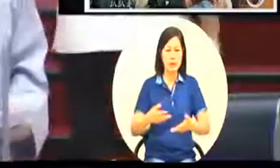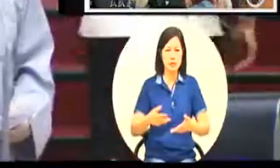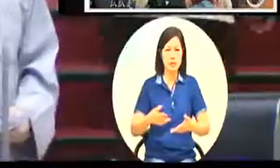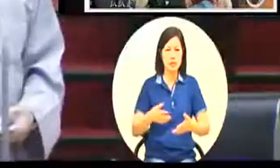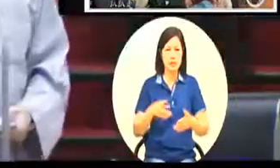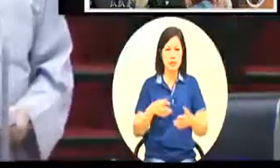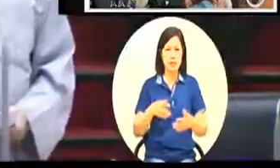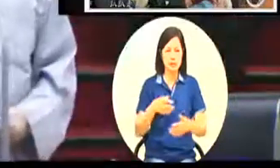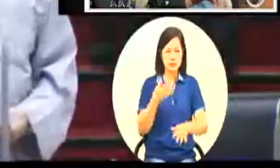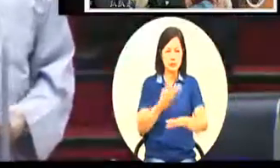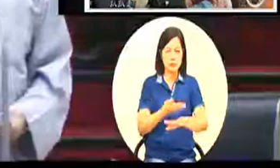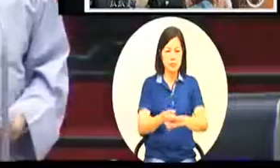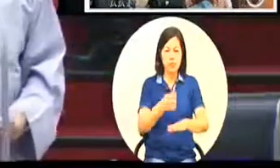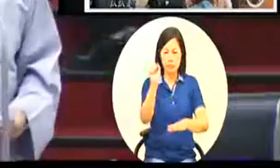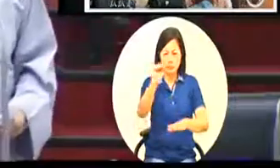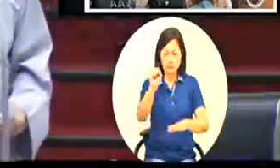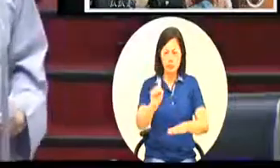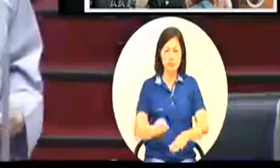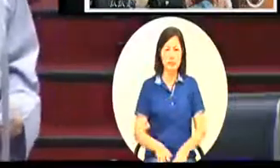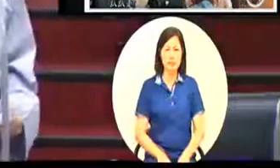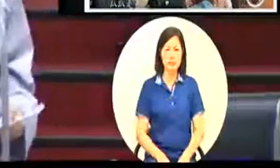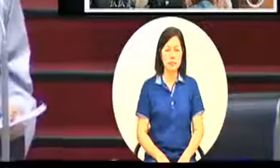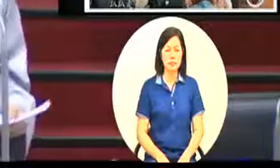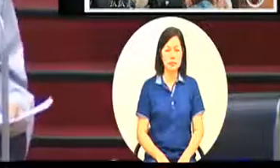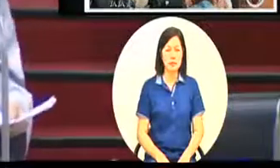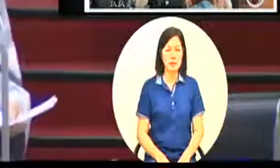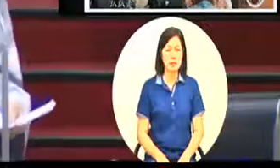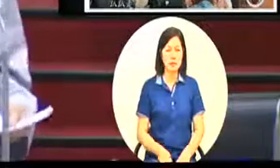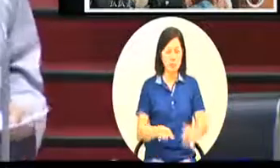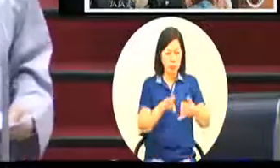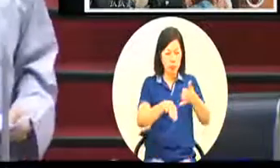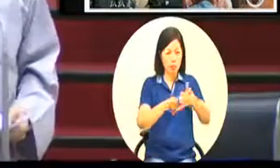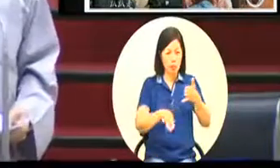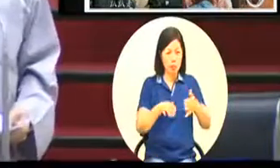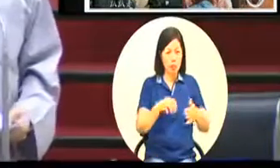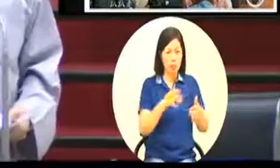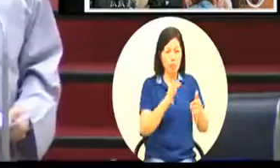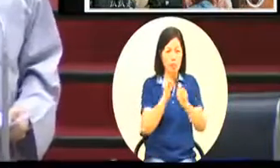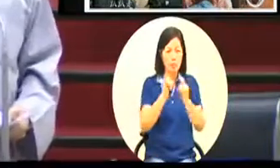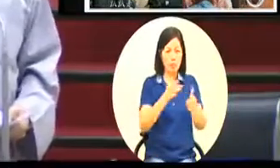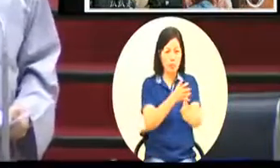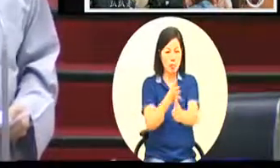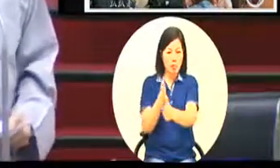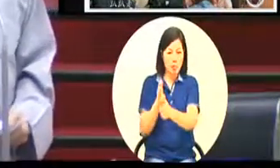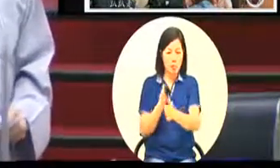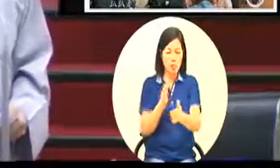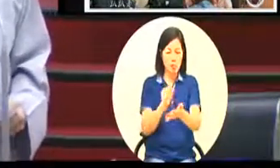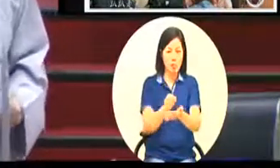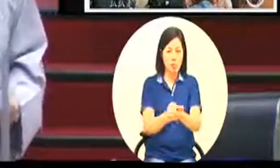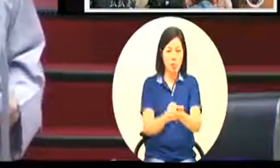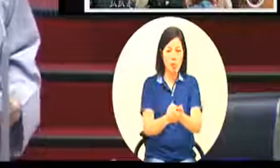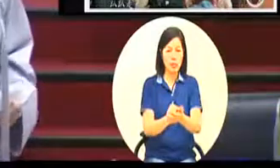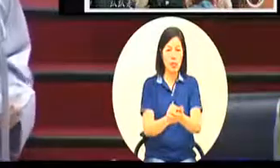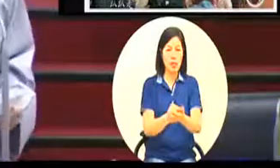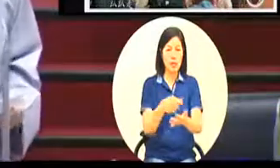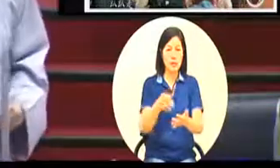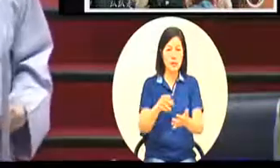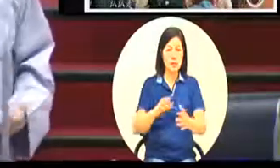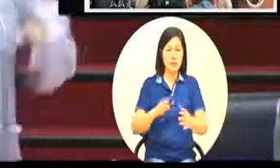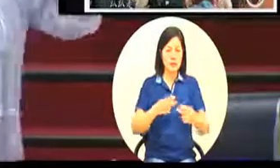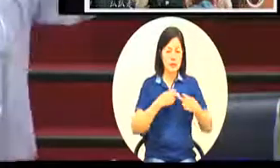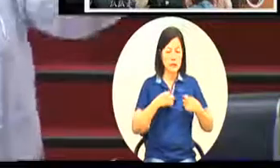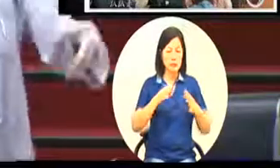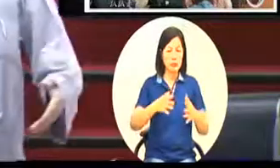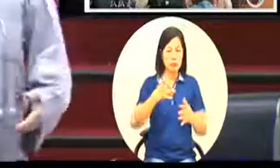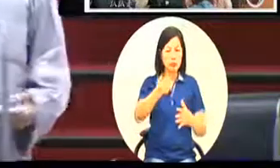伊着歹呀，毋是中南部民调，你看你局势个民调伫哩悬开，啊，蔡总统个民调伫哩低嘞，